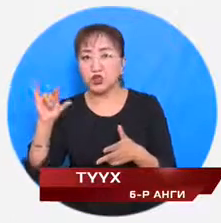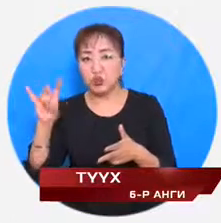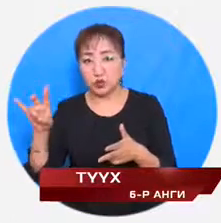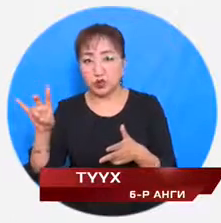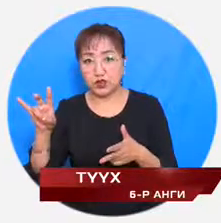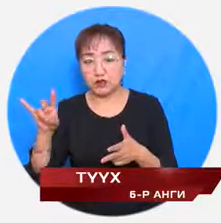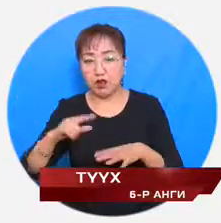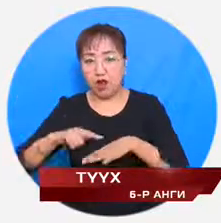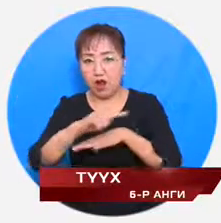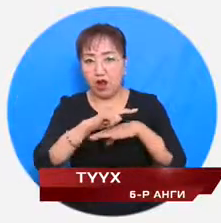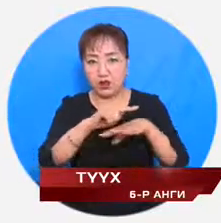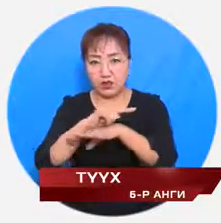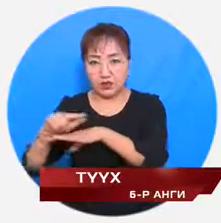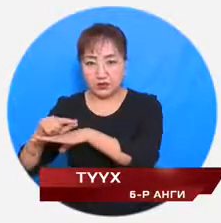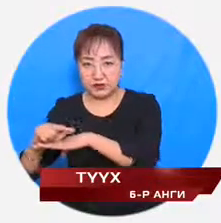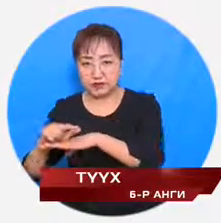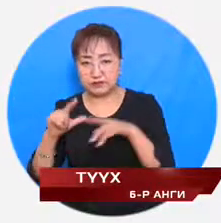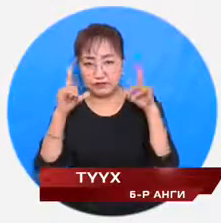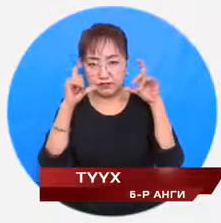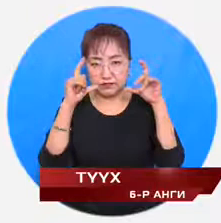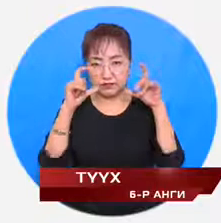байгаа. Газрын зургийн хоорондын ялгааг хараарай.